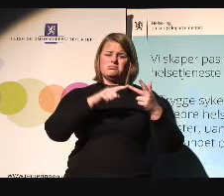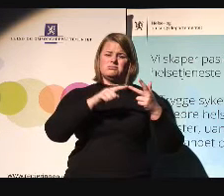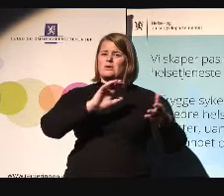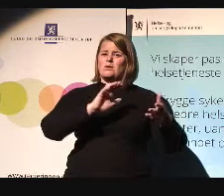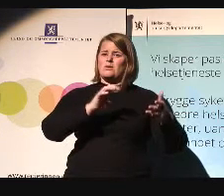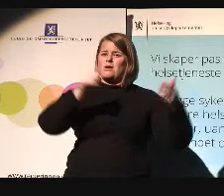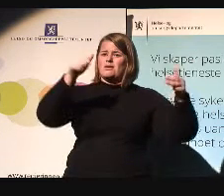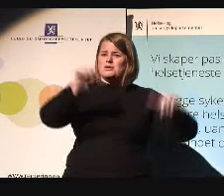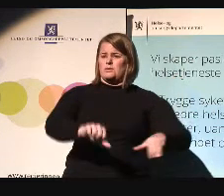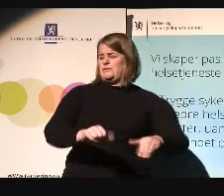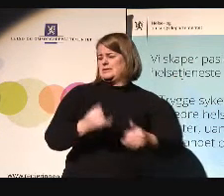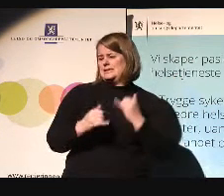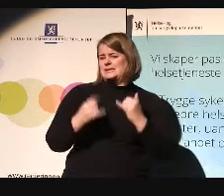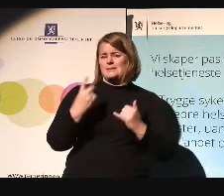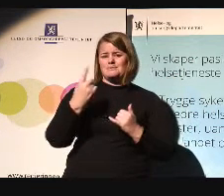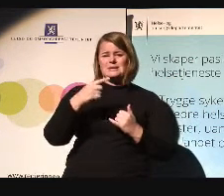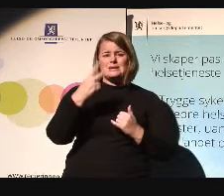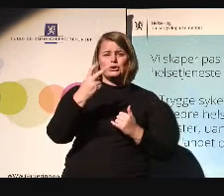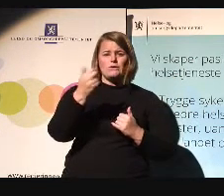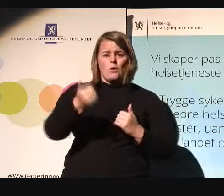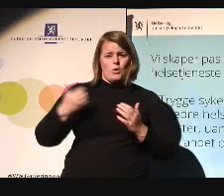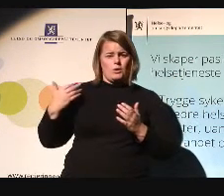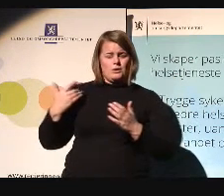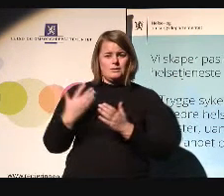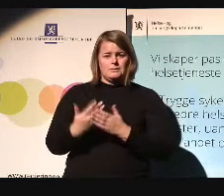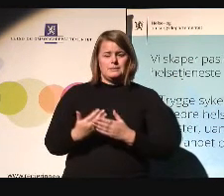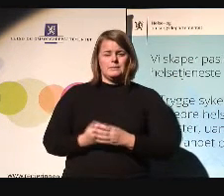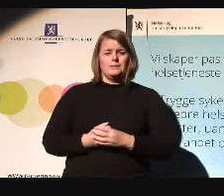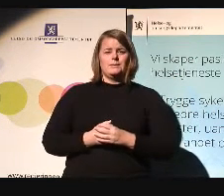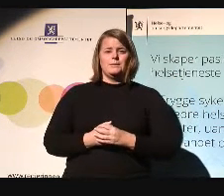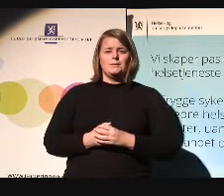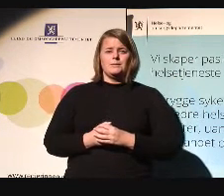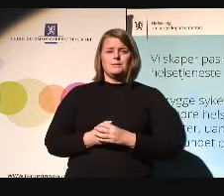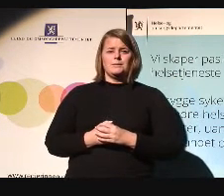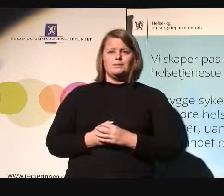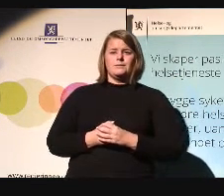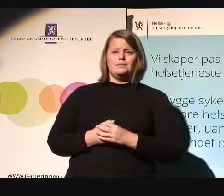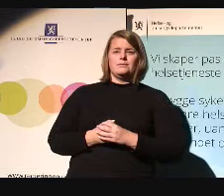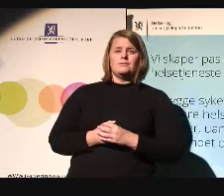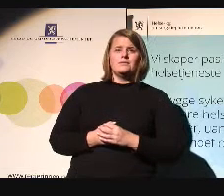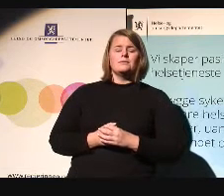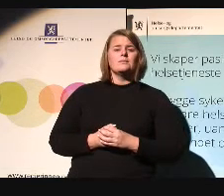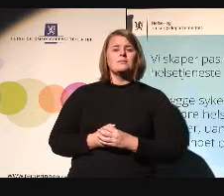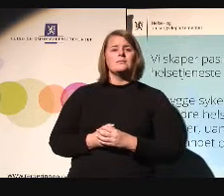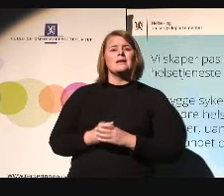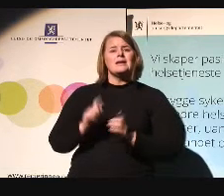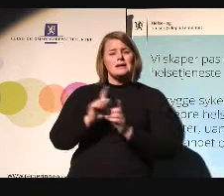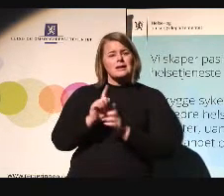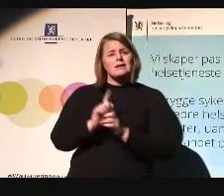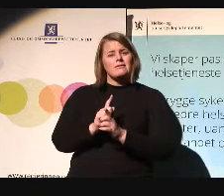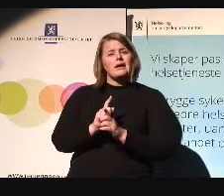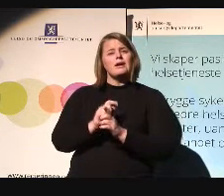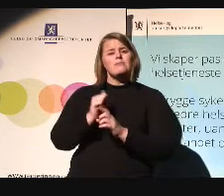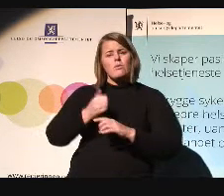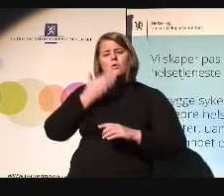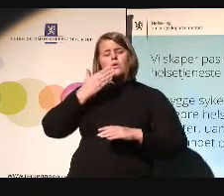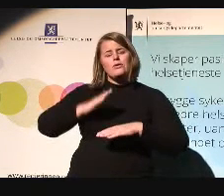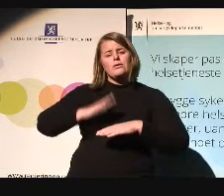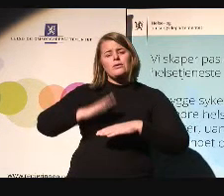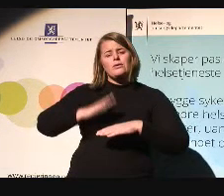siste 10-20 årene. Det betyr ikke at det vil være slik hvis ikke vi gjør godt